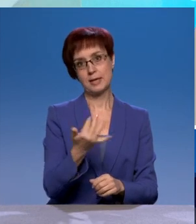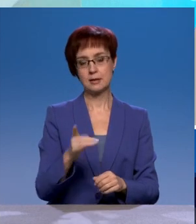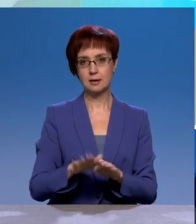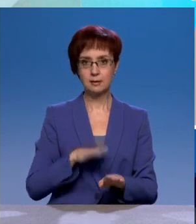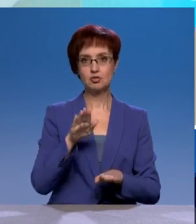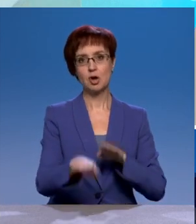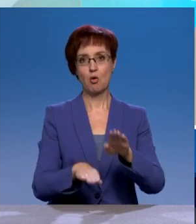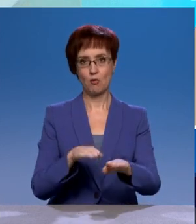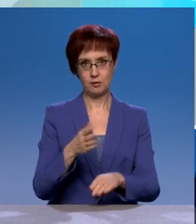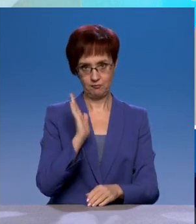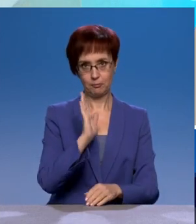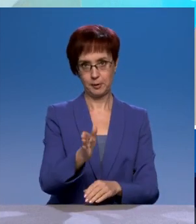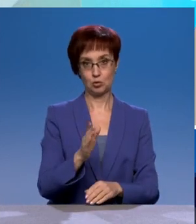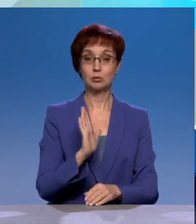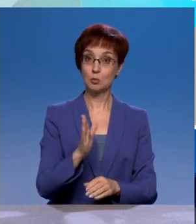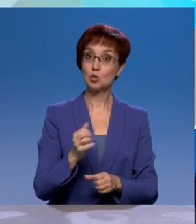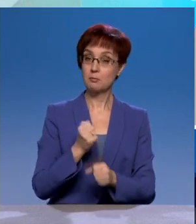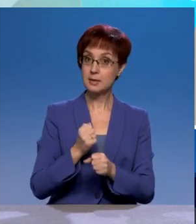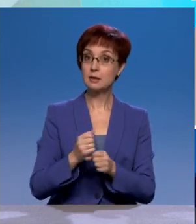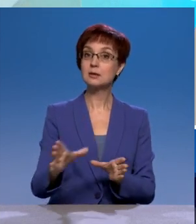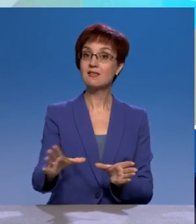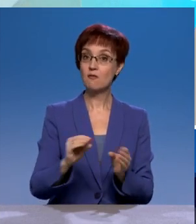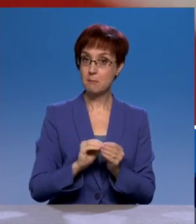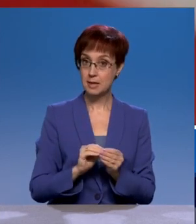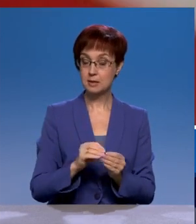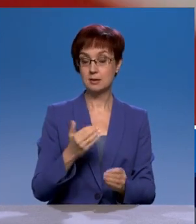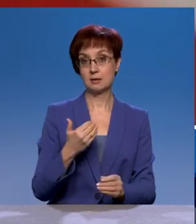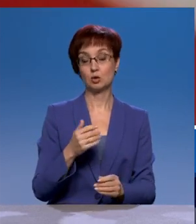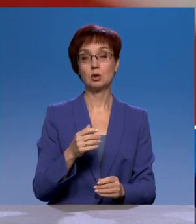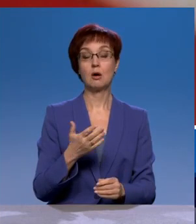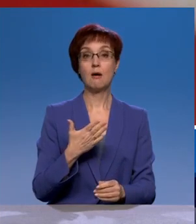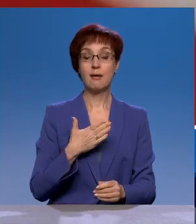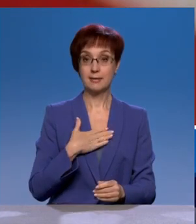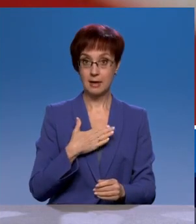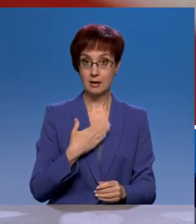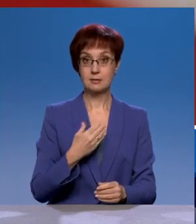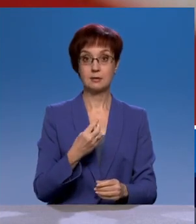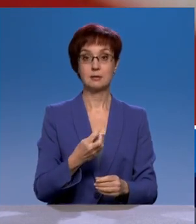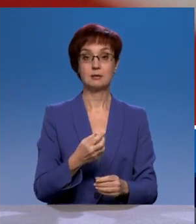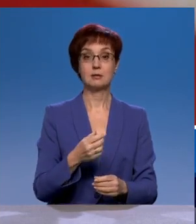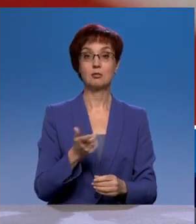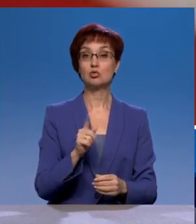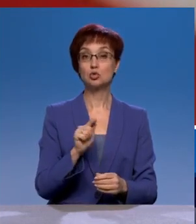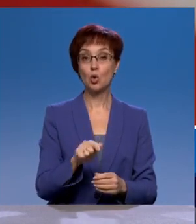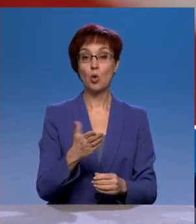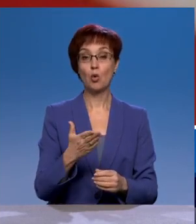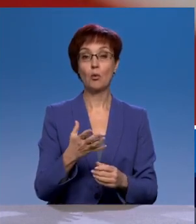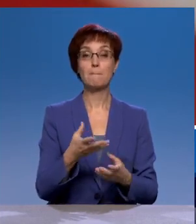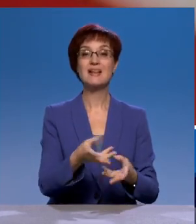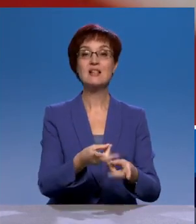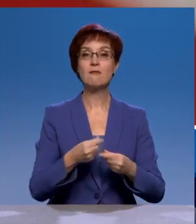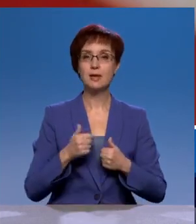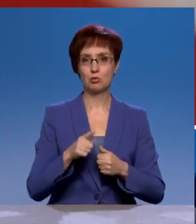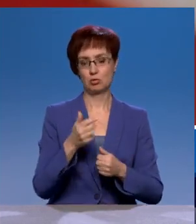знаете, что мотивирует вот нас пытаться исправить ситуацию? Наши пациенты